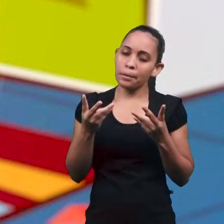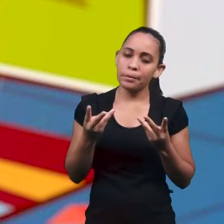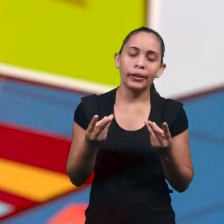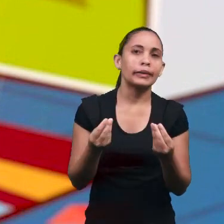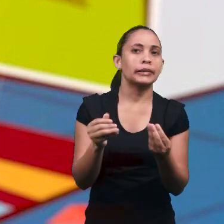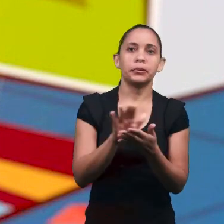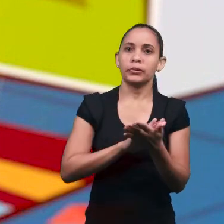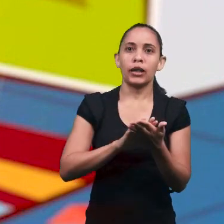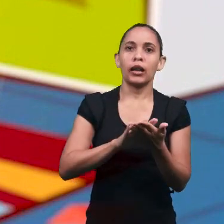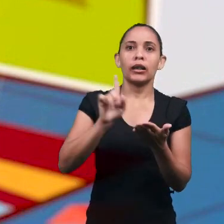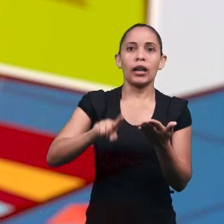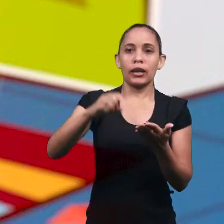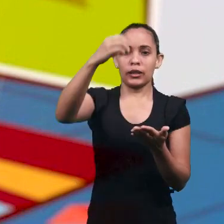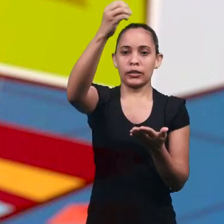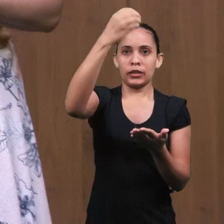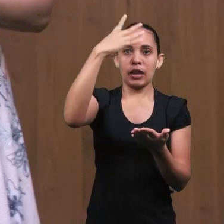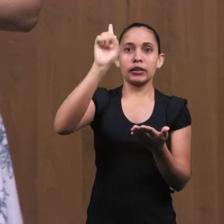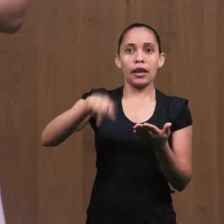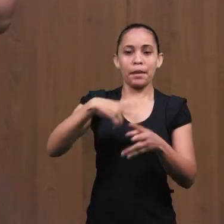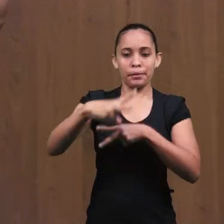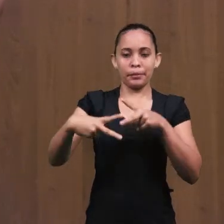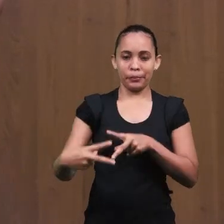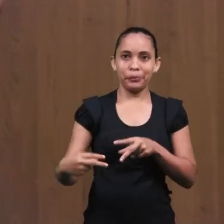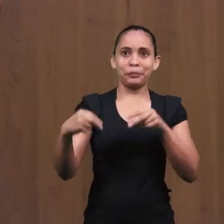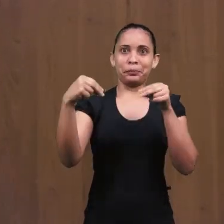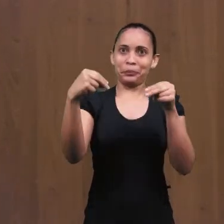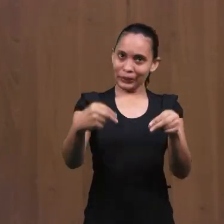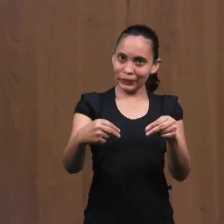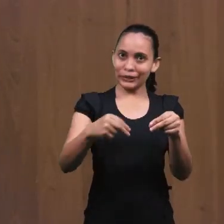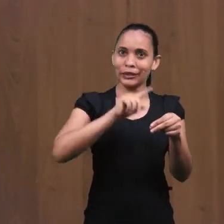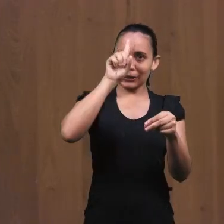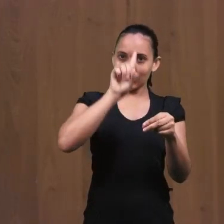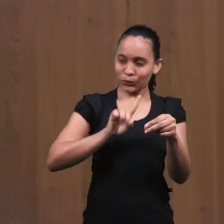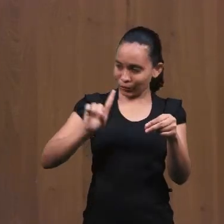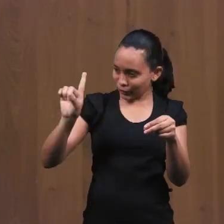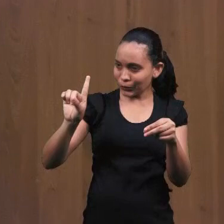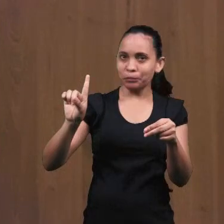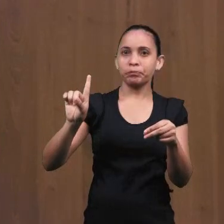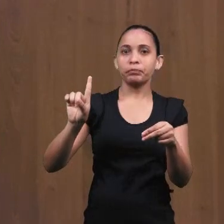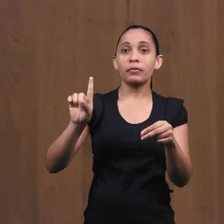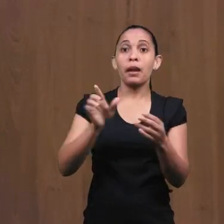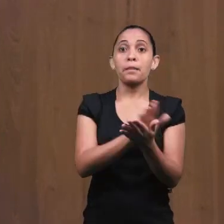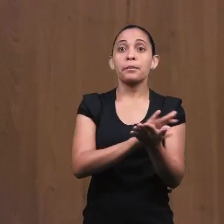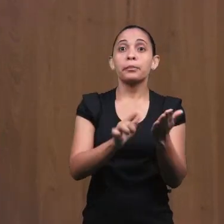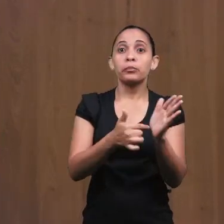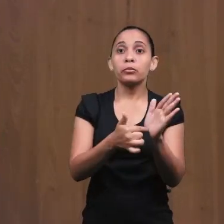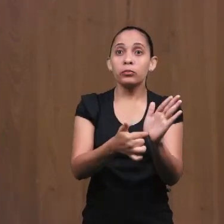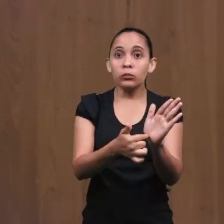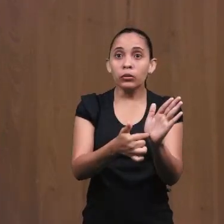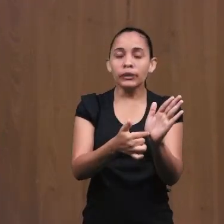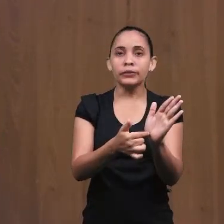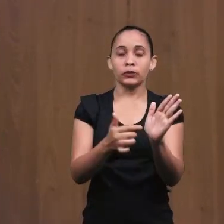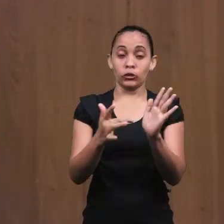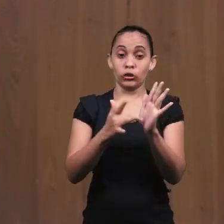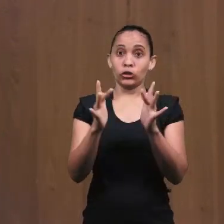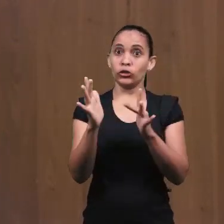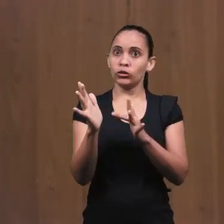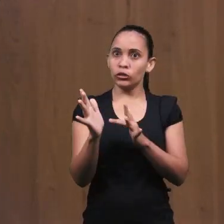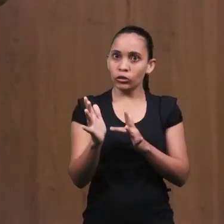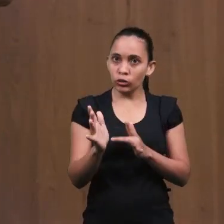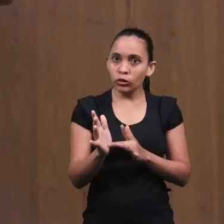Dieu. Et la Bible nous dit que après la résurrection de Jésus,